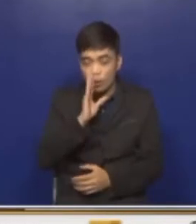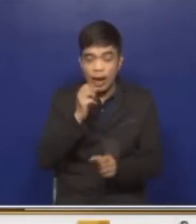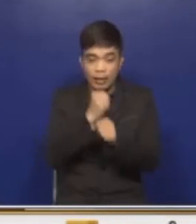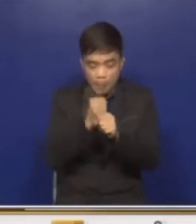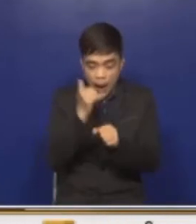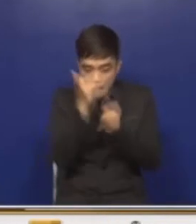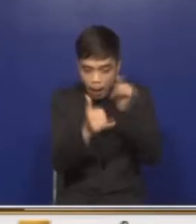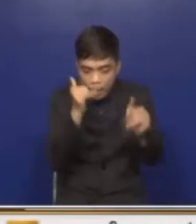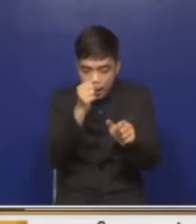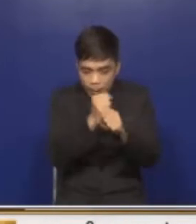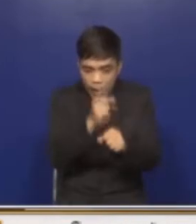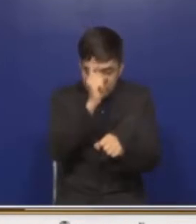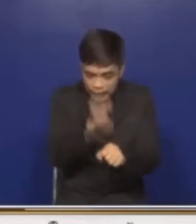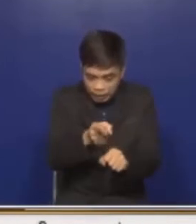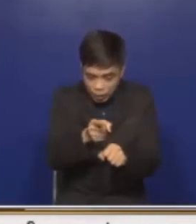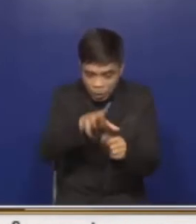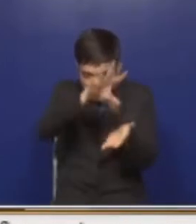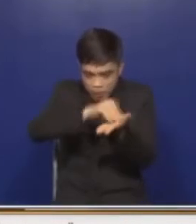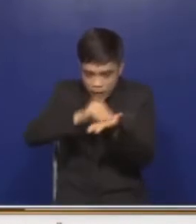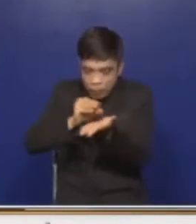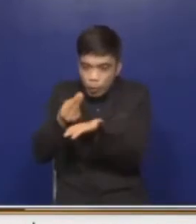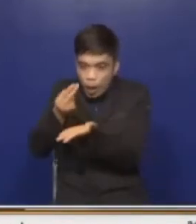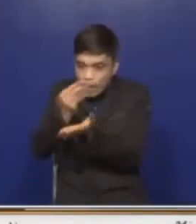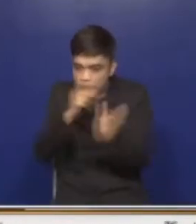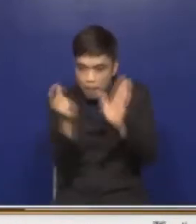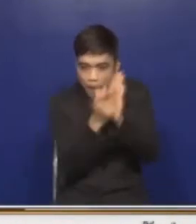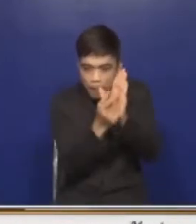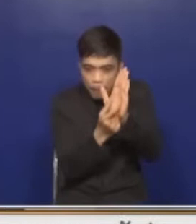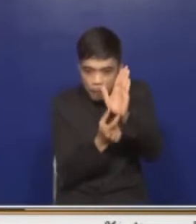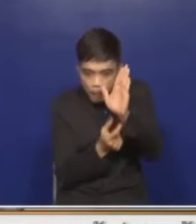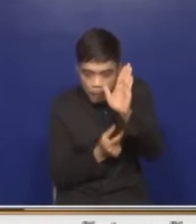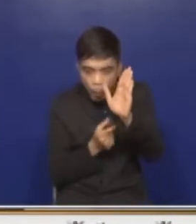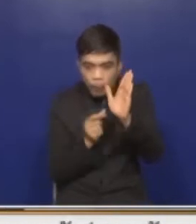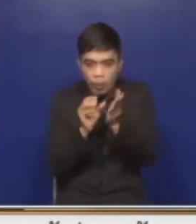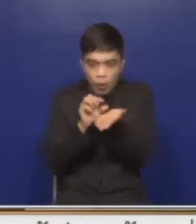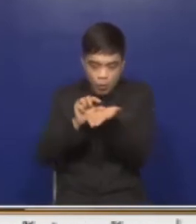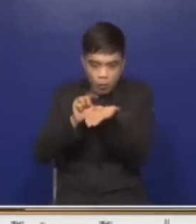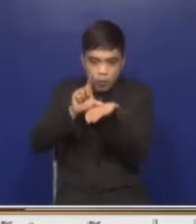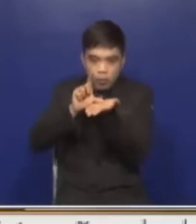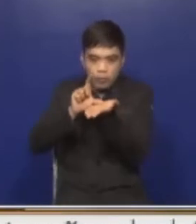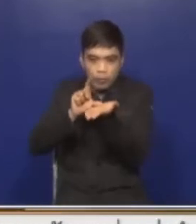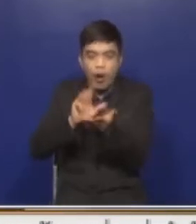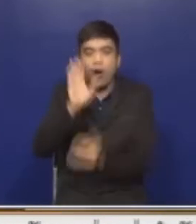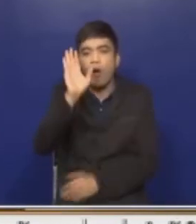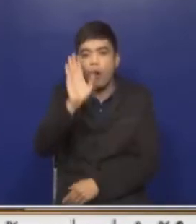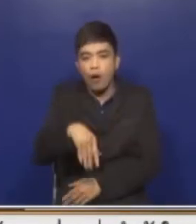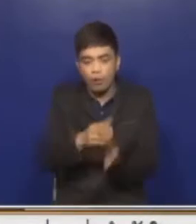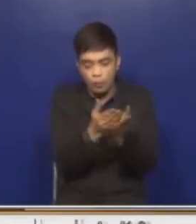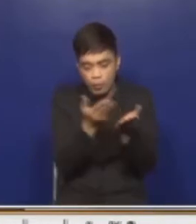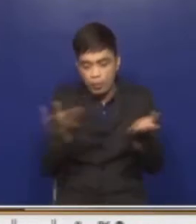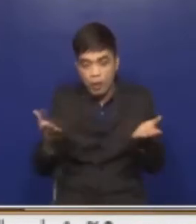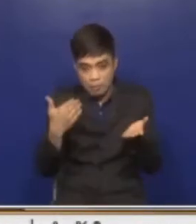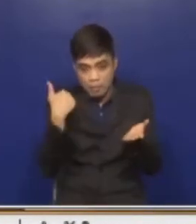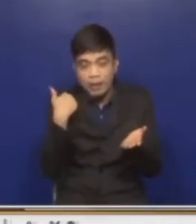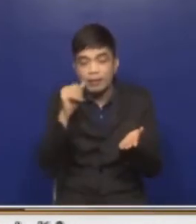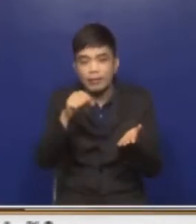3เล่ม 4เล่มใกล้ๆที่ยังไม่หมดอ่ะอยู่หอหลายเล่มที่ไว้ซะประทานเพราะ